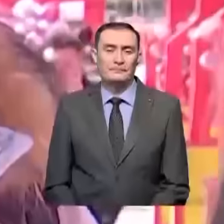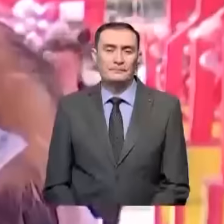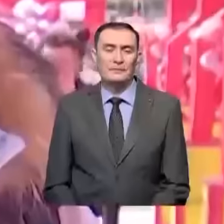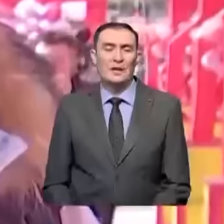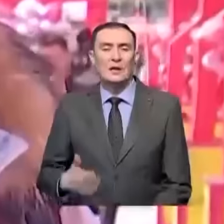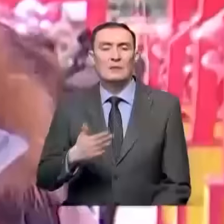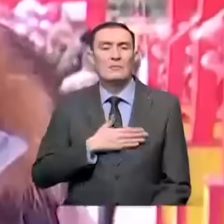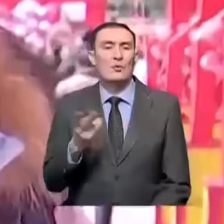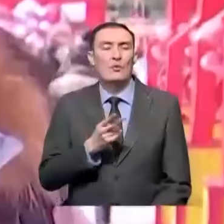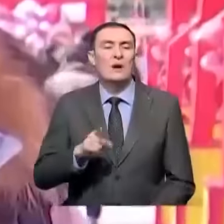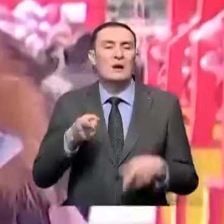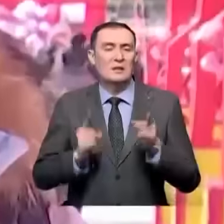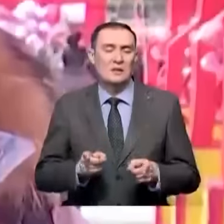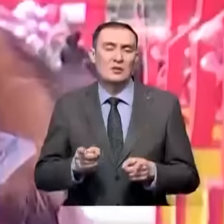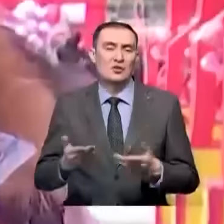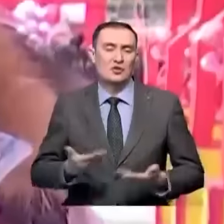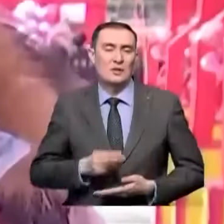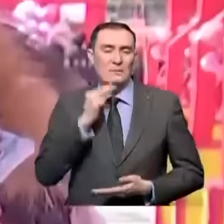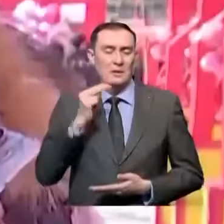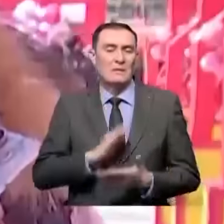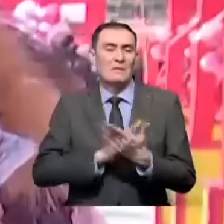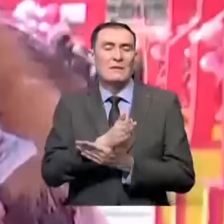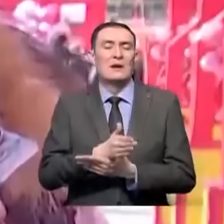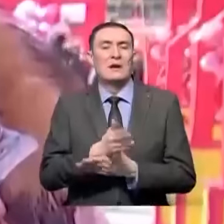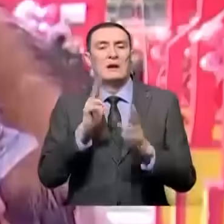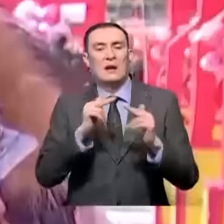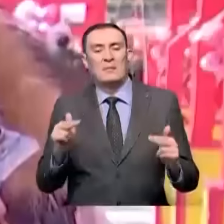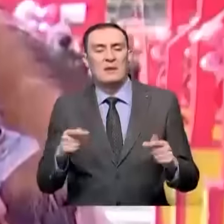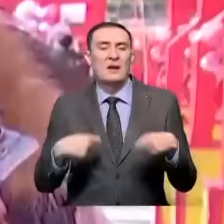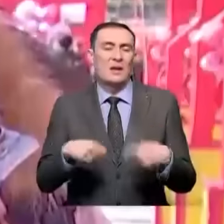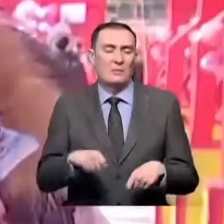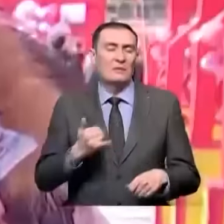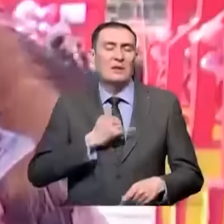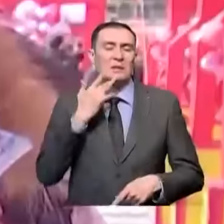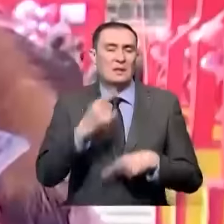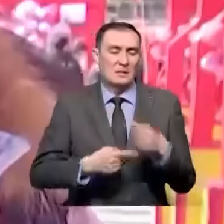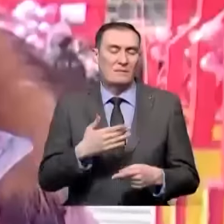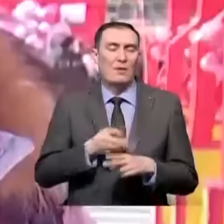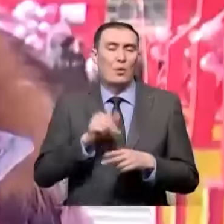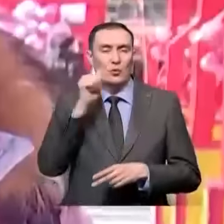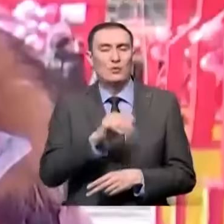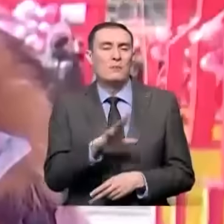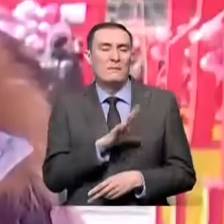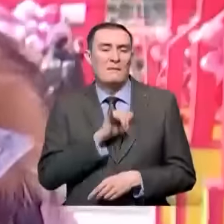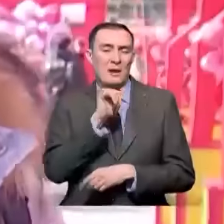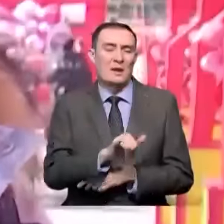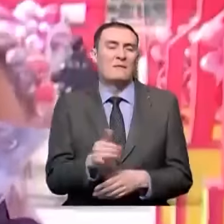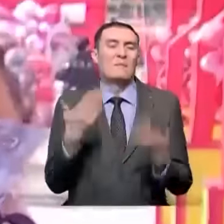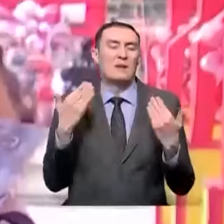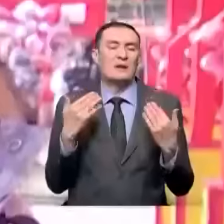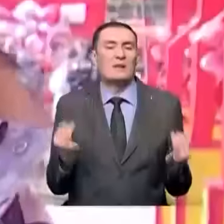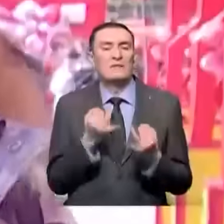Мы оба коренные жители Пекина. Посещение храмовых ярмарок для нас традиция. В этом году мы побывали в парке